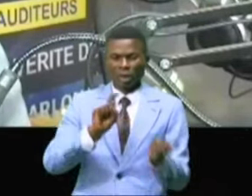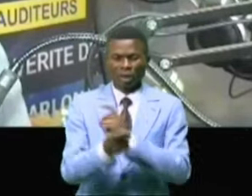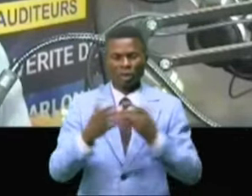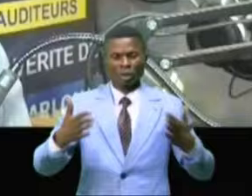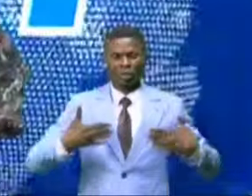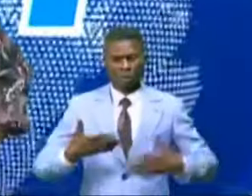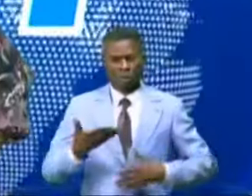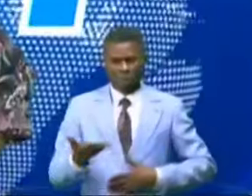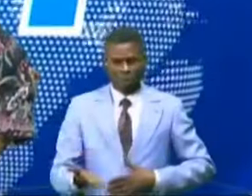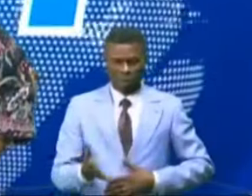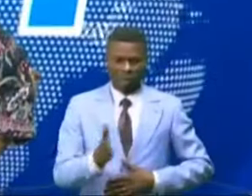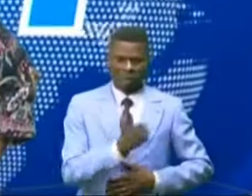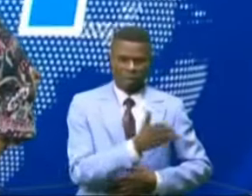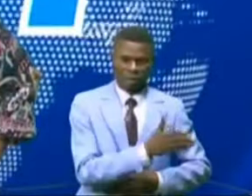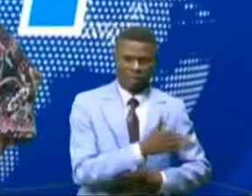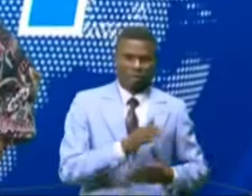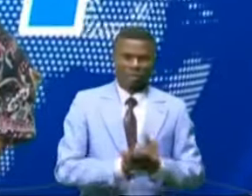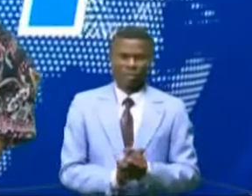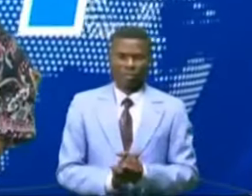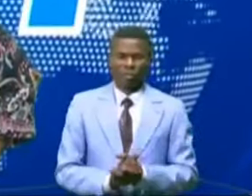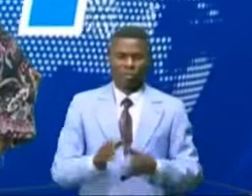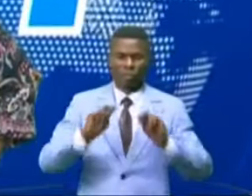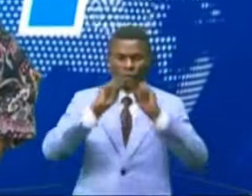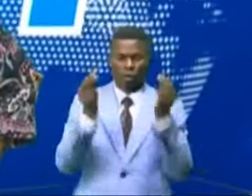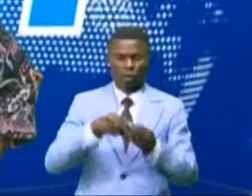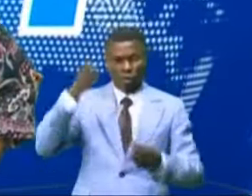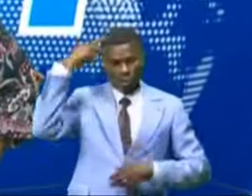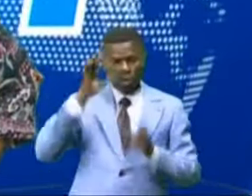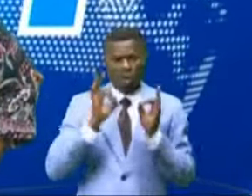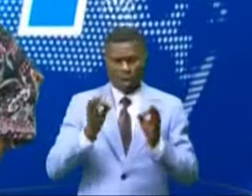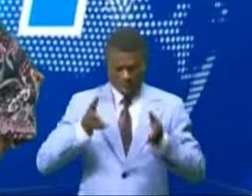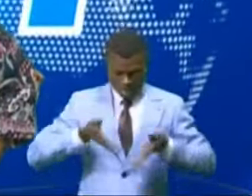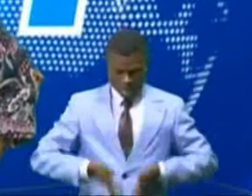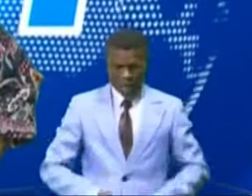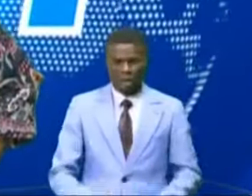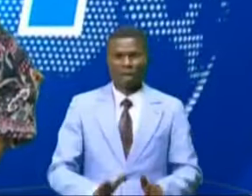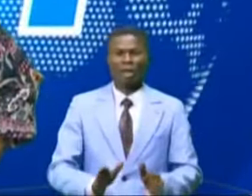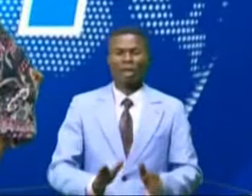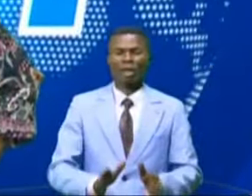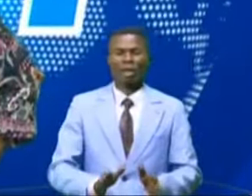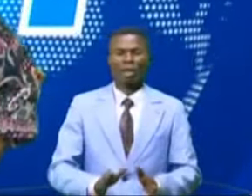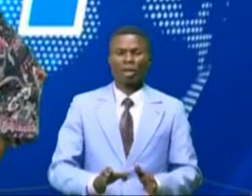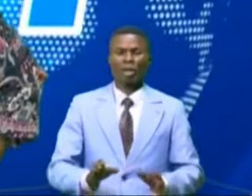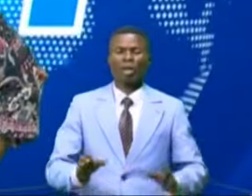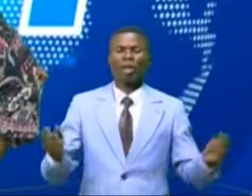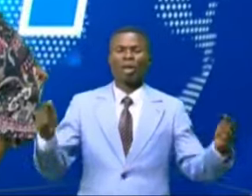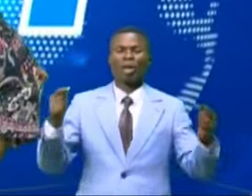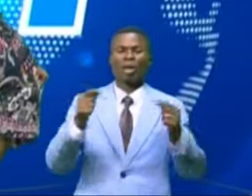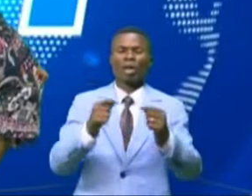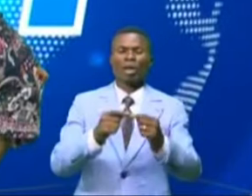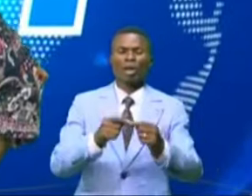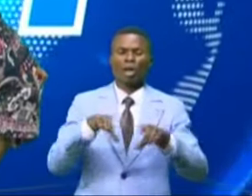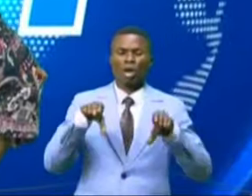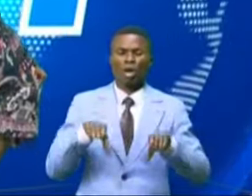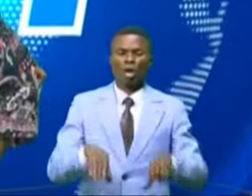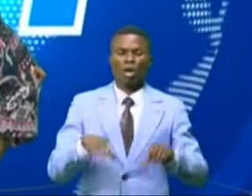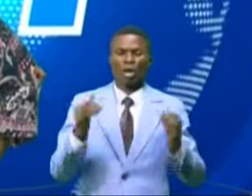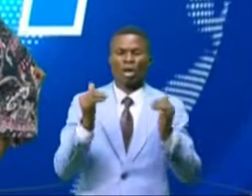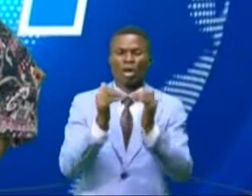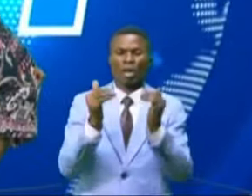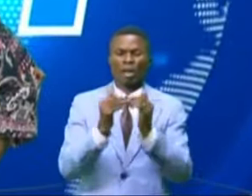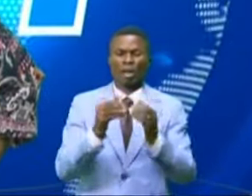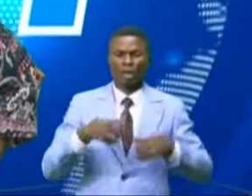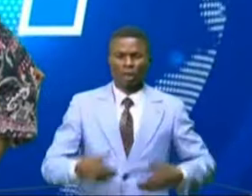climatique. Une nouvelle plateforme vient de voir le jour. Il s'agit du Front commun de la jeunesse qui a pour objectif